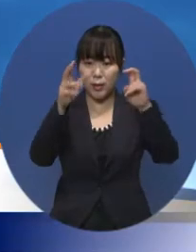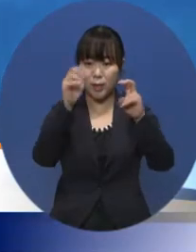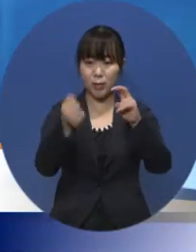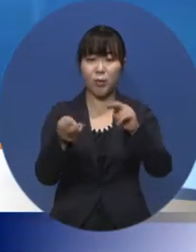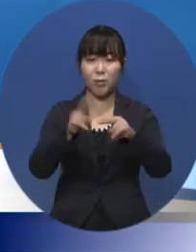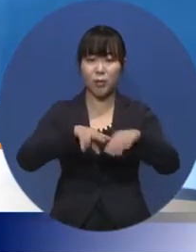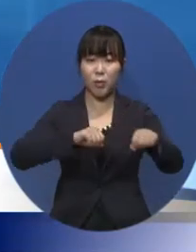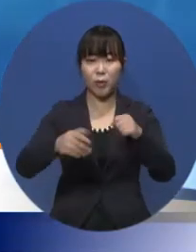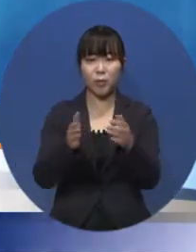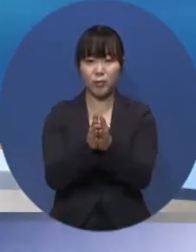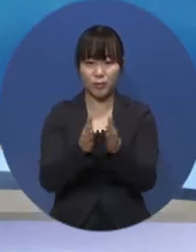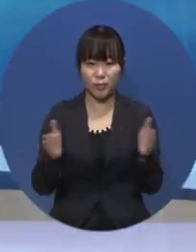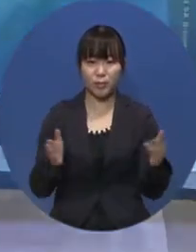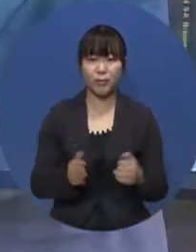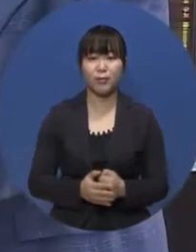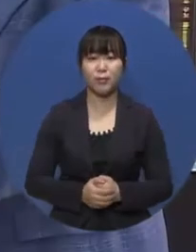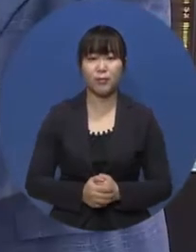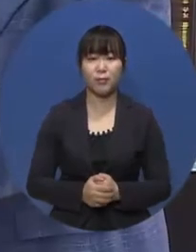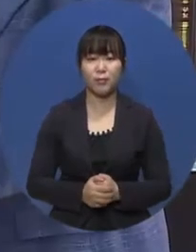활동을 시작합니다.